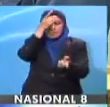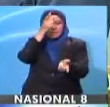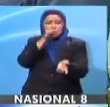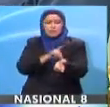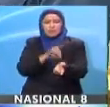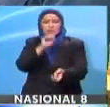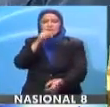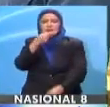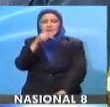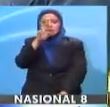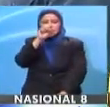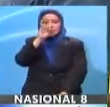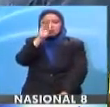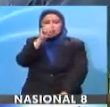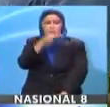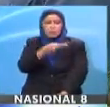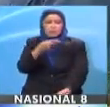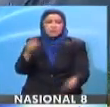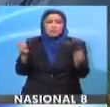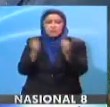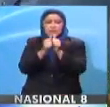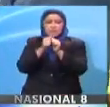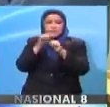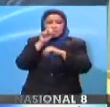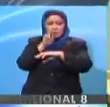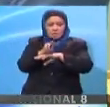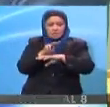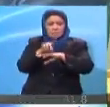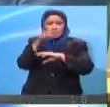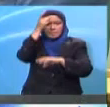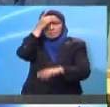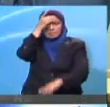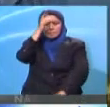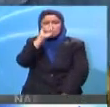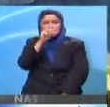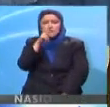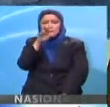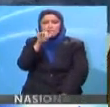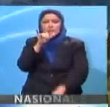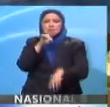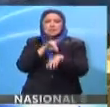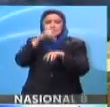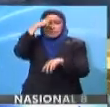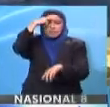Sharif Z Ahmad dengan disaksikan dat seri Ahmad shabri di